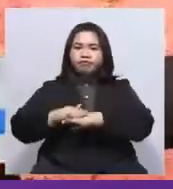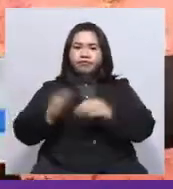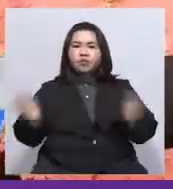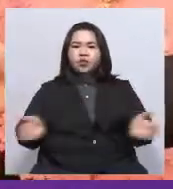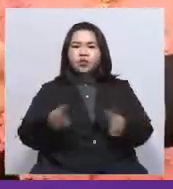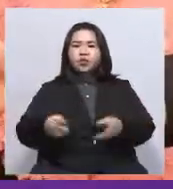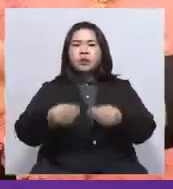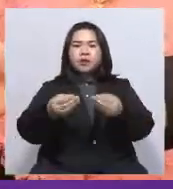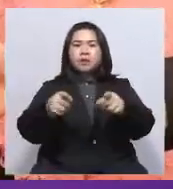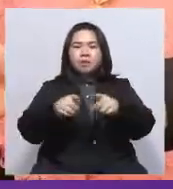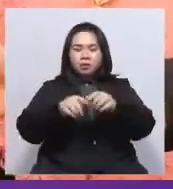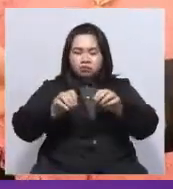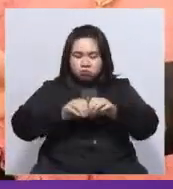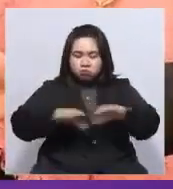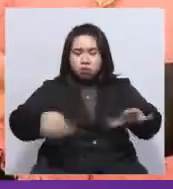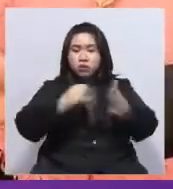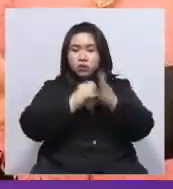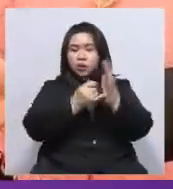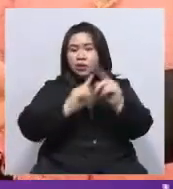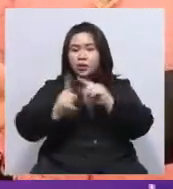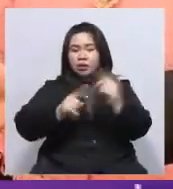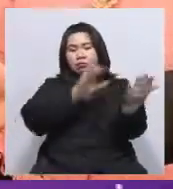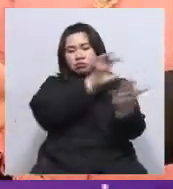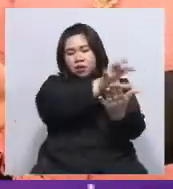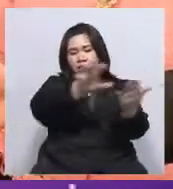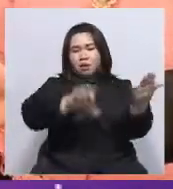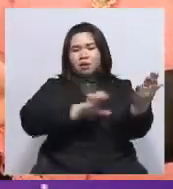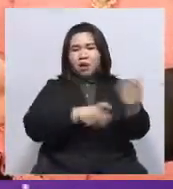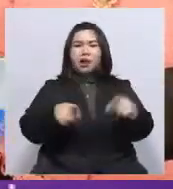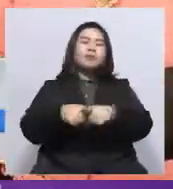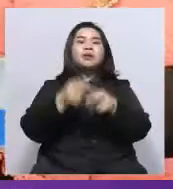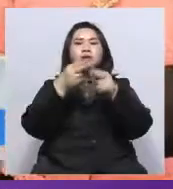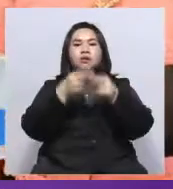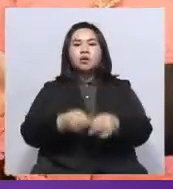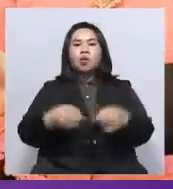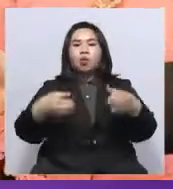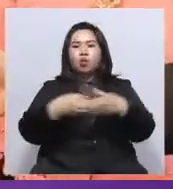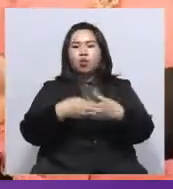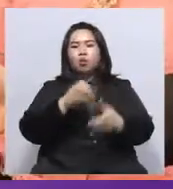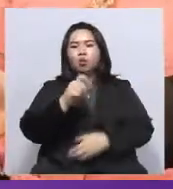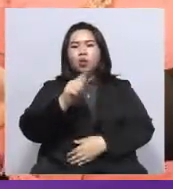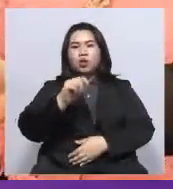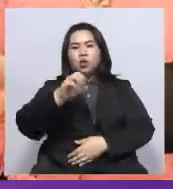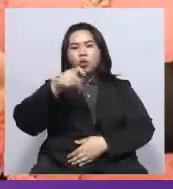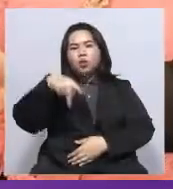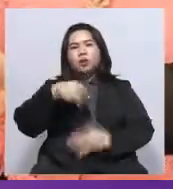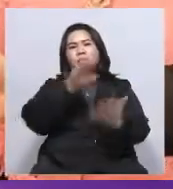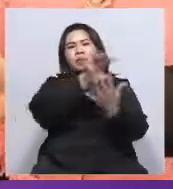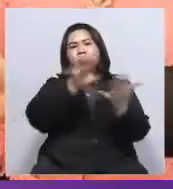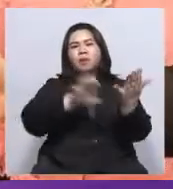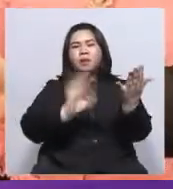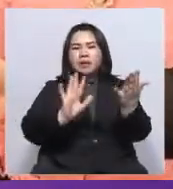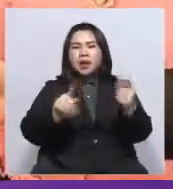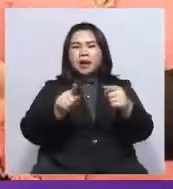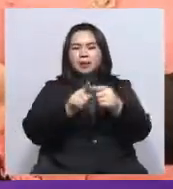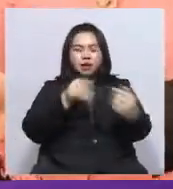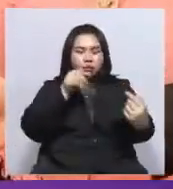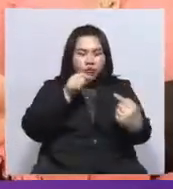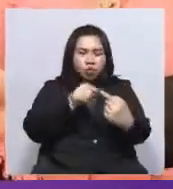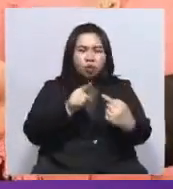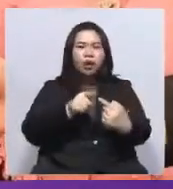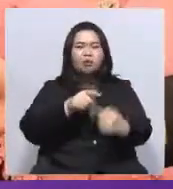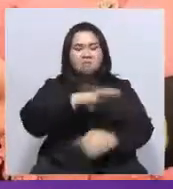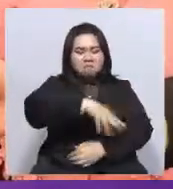ให้มันแผ่ไปในหลายๆจังหวัดในภูมิภาคเราไม่ได้มีเฉพาะOTOP ภูมิภาคเรามี OTOP ทูเดอะทาวน์ในเมือง